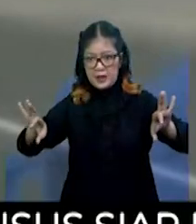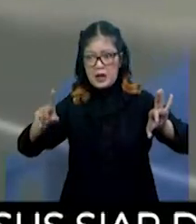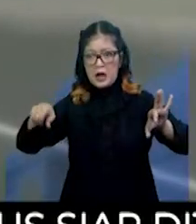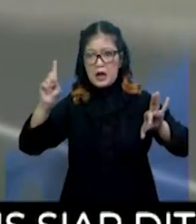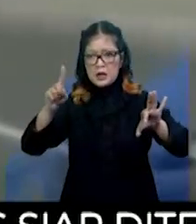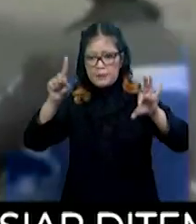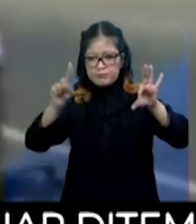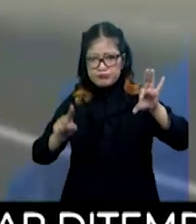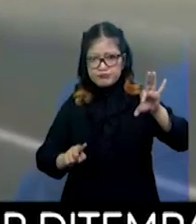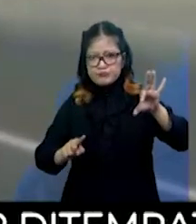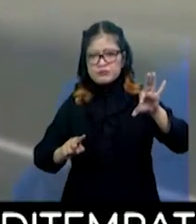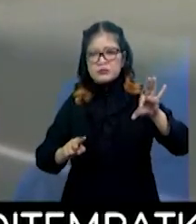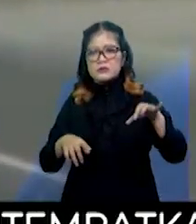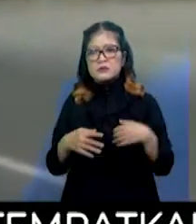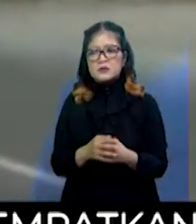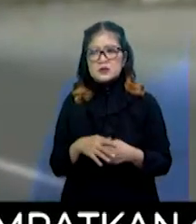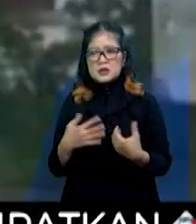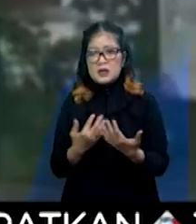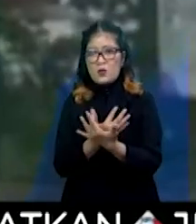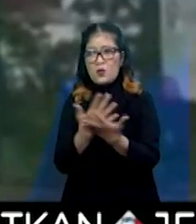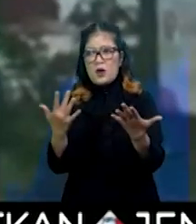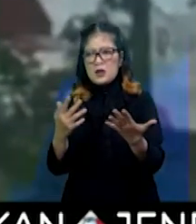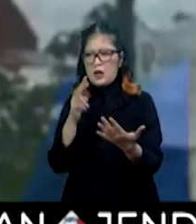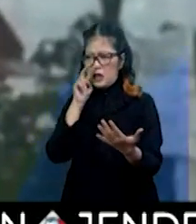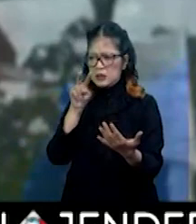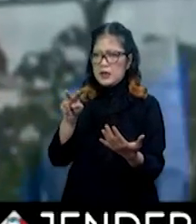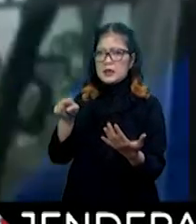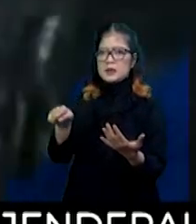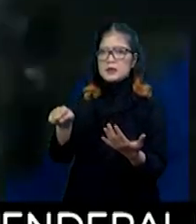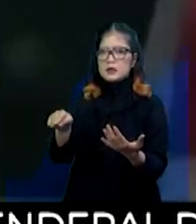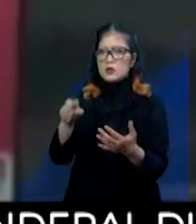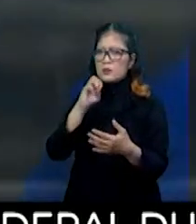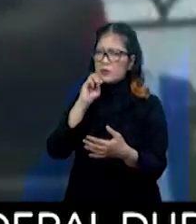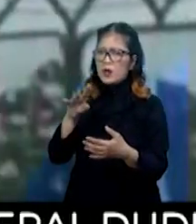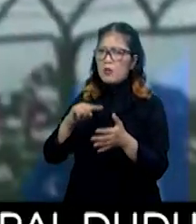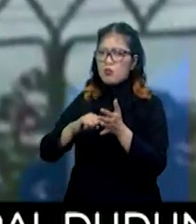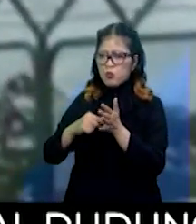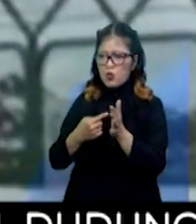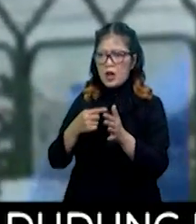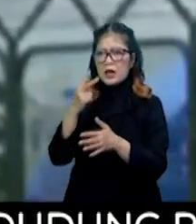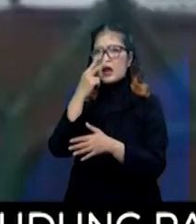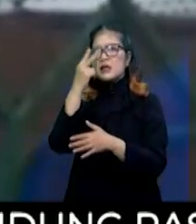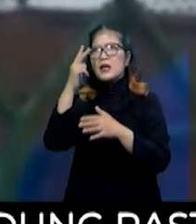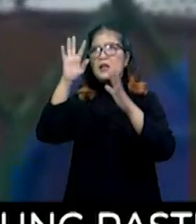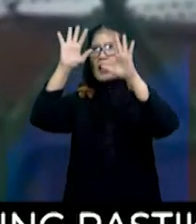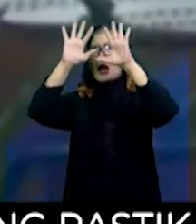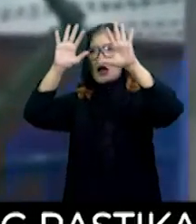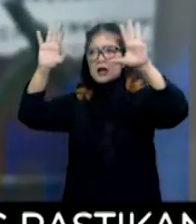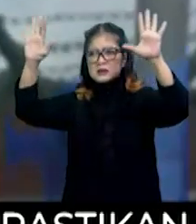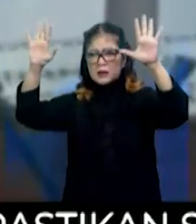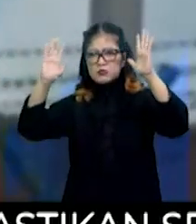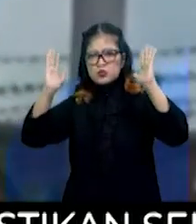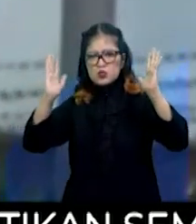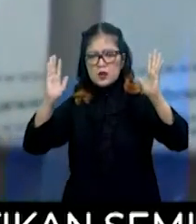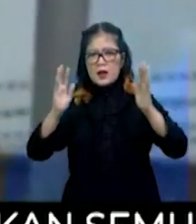RUV. Warga sekitar yang melihat kejadian tersebut mengatakan, mulanya hanya terlihat kepulan asap tebal yang muncul dari areal